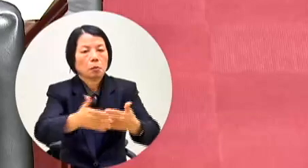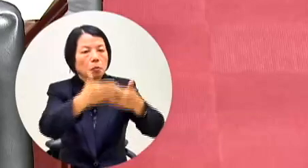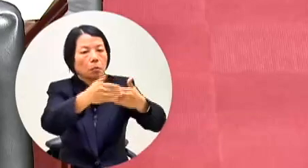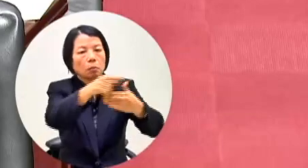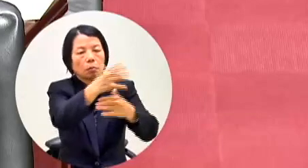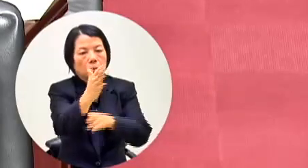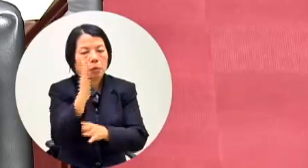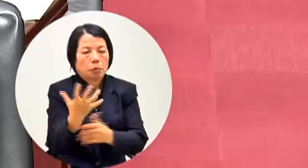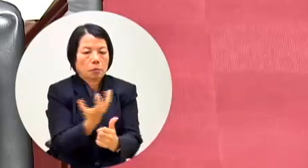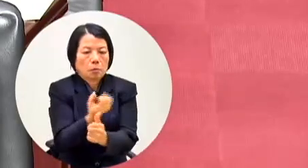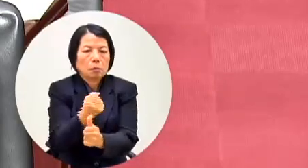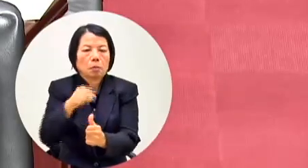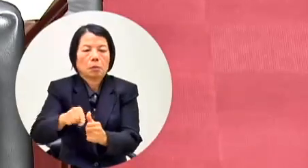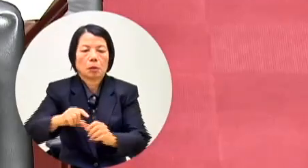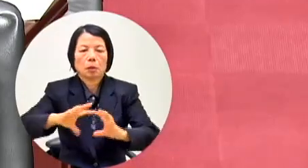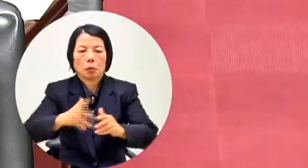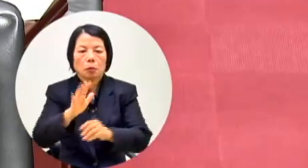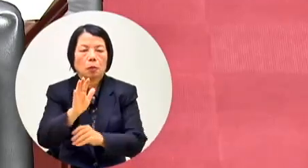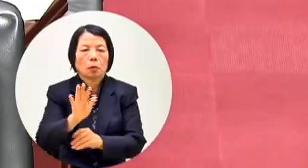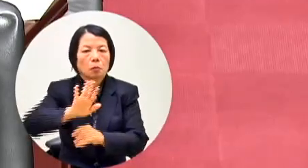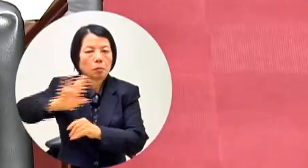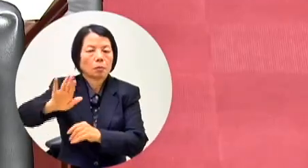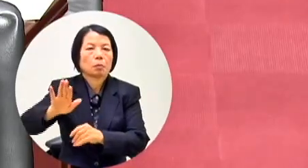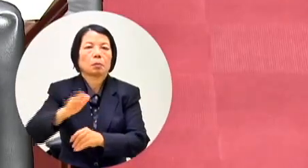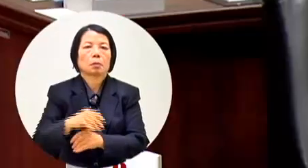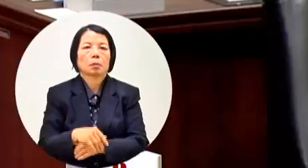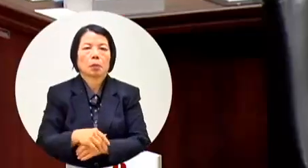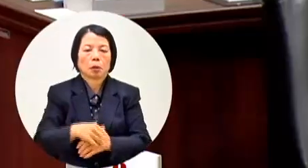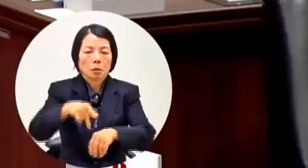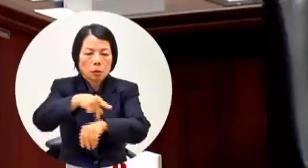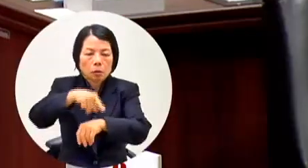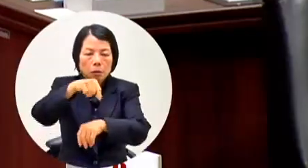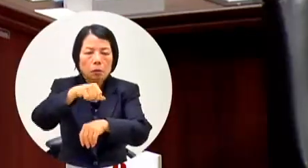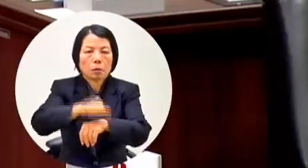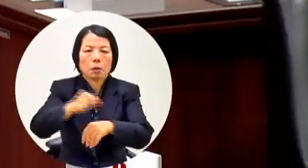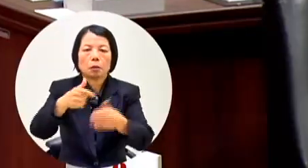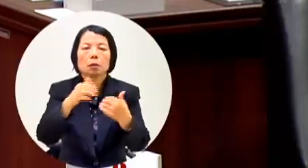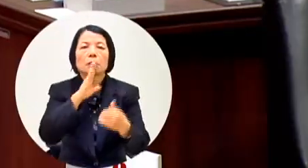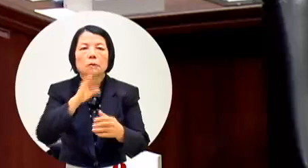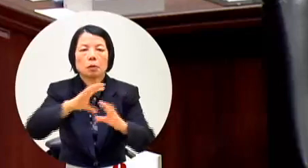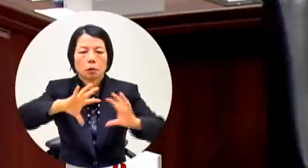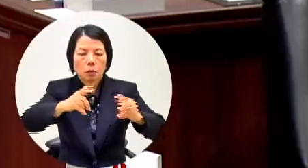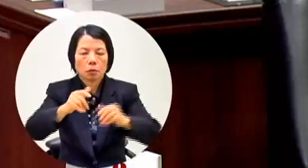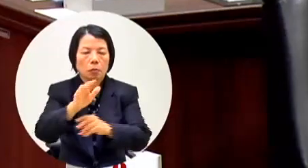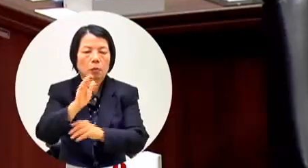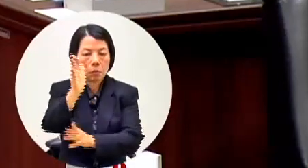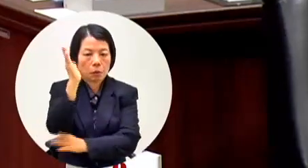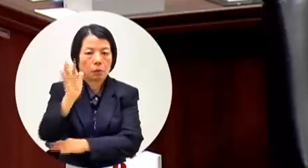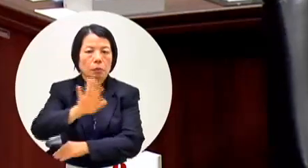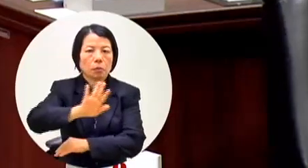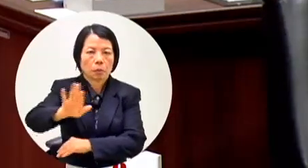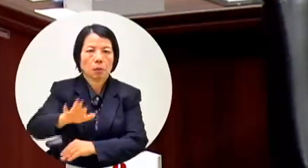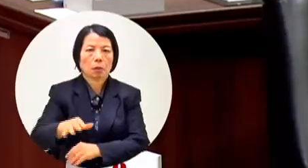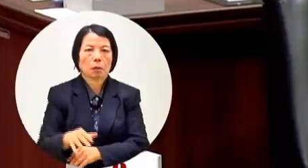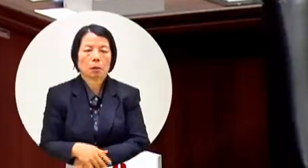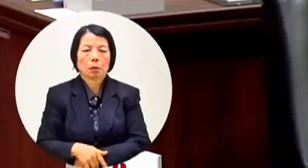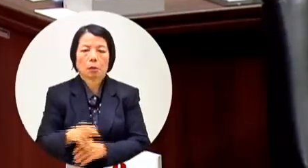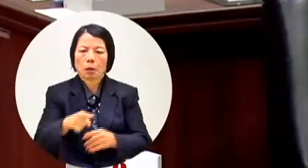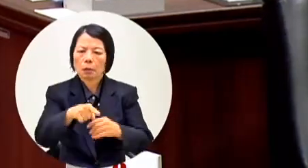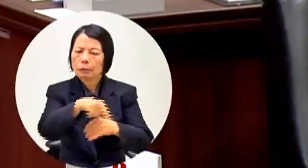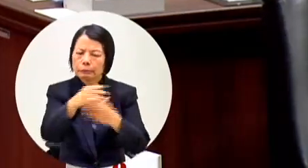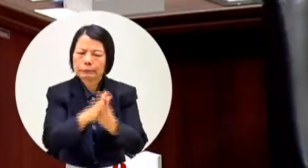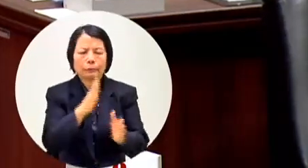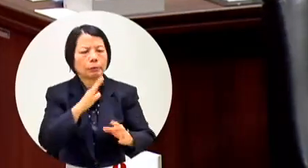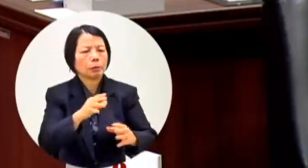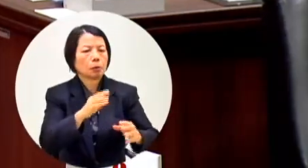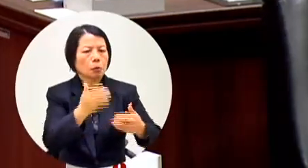是一家中国的国有企业。另外一家深圳的海吉星也是深圳市的国有企业，也就是这个背后很明显就是中国